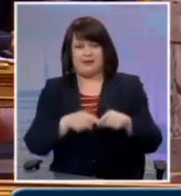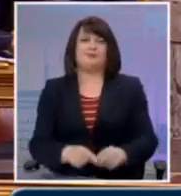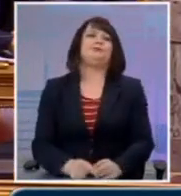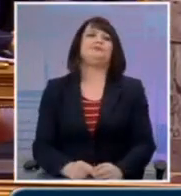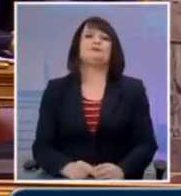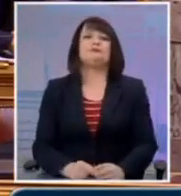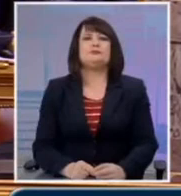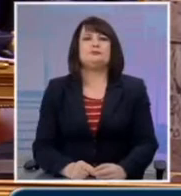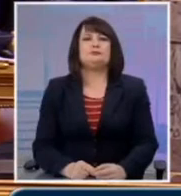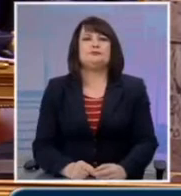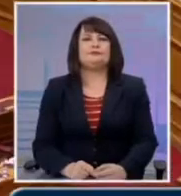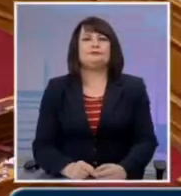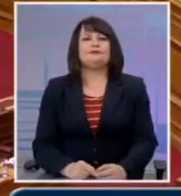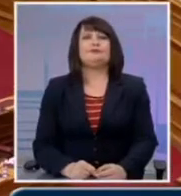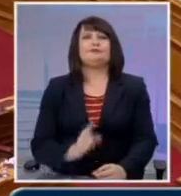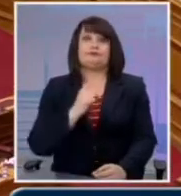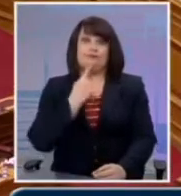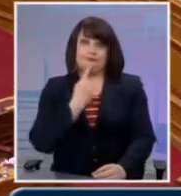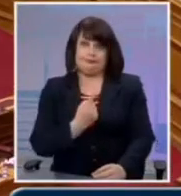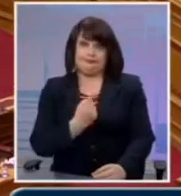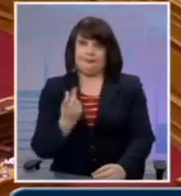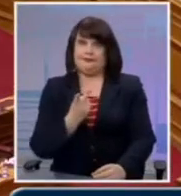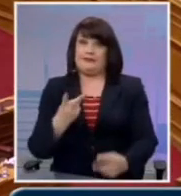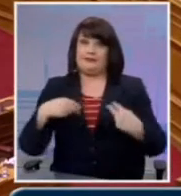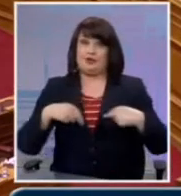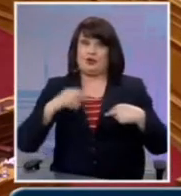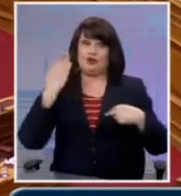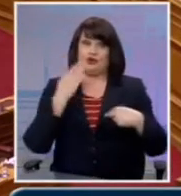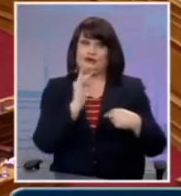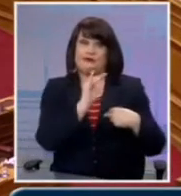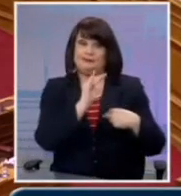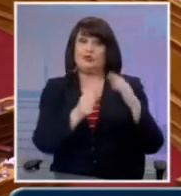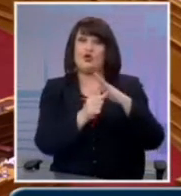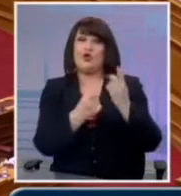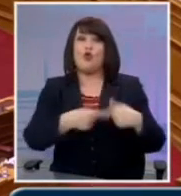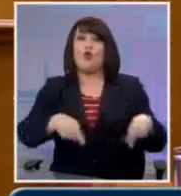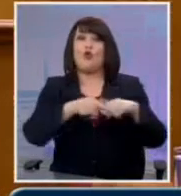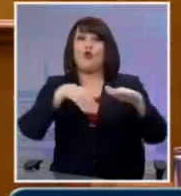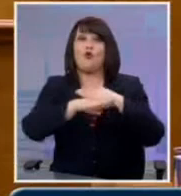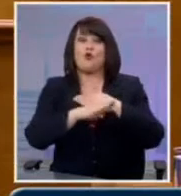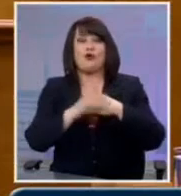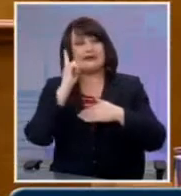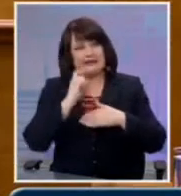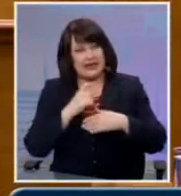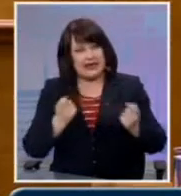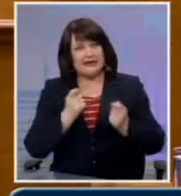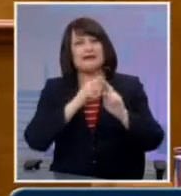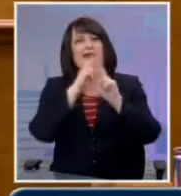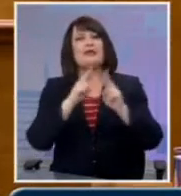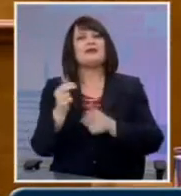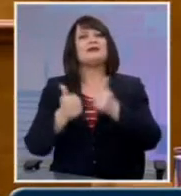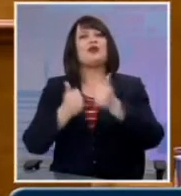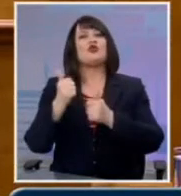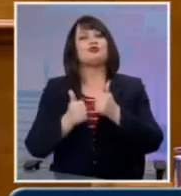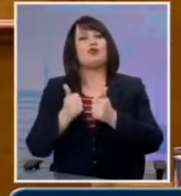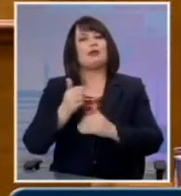την επιστολή. Όπως γνωρίζετε, λένε οι δύο υπουργοί στον πρόεδρο του ΟΛΠ, βρίσκεται σε εξέλιξη διεθνή διαγωνιστική